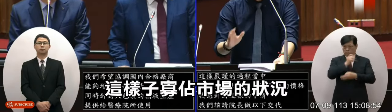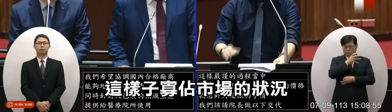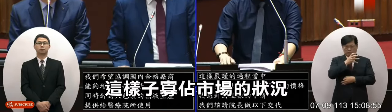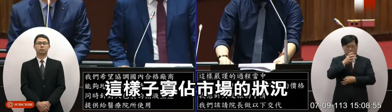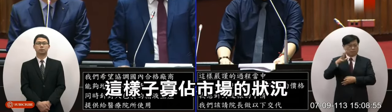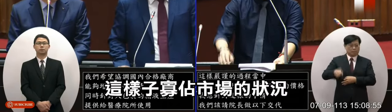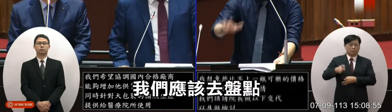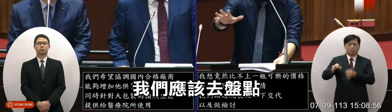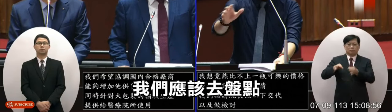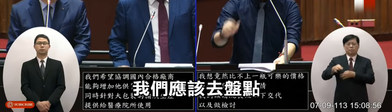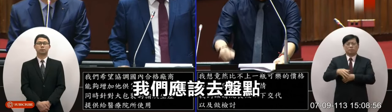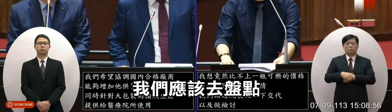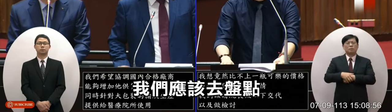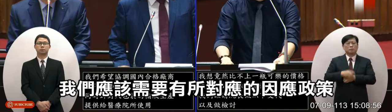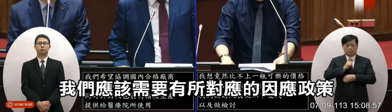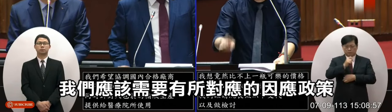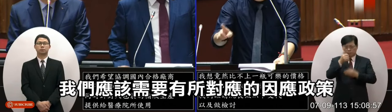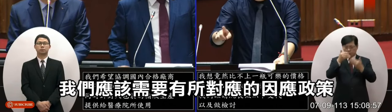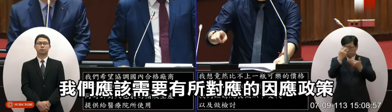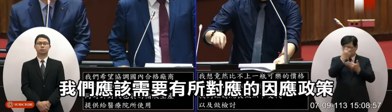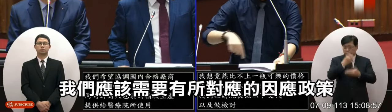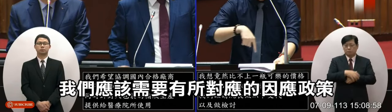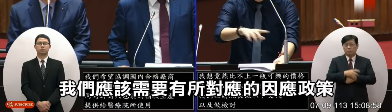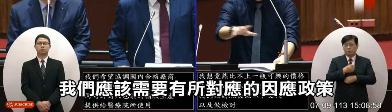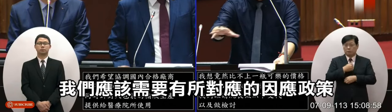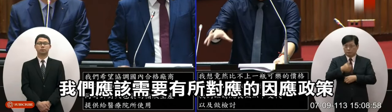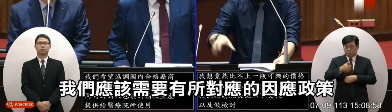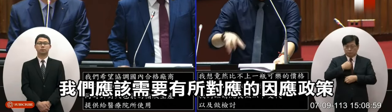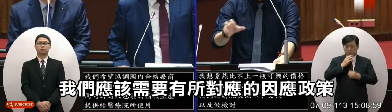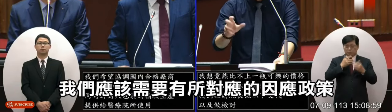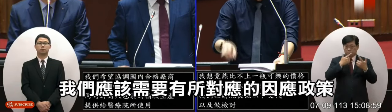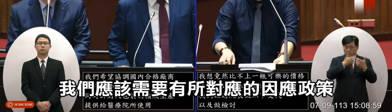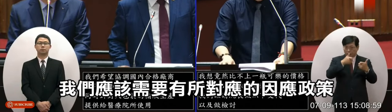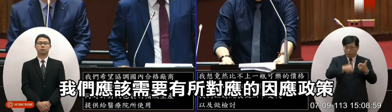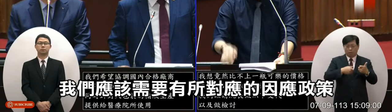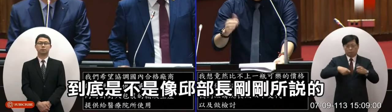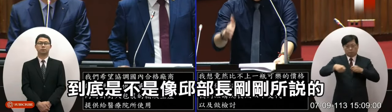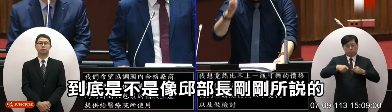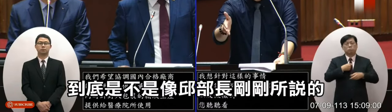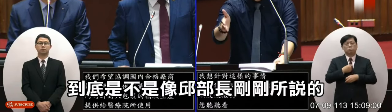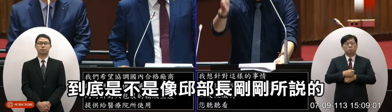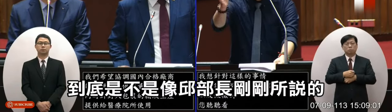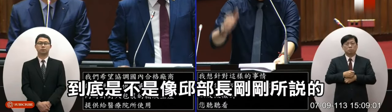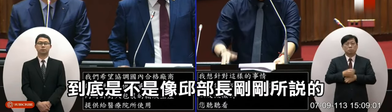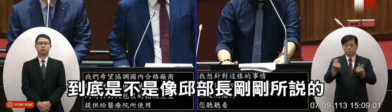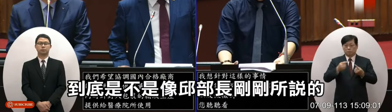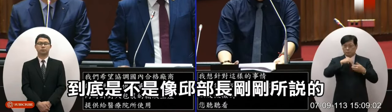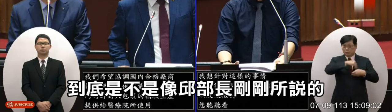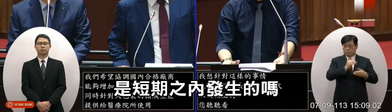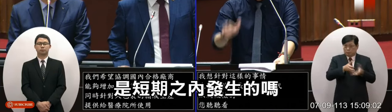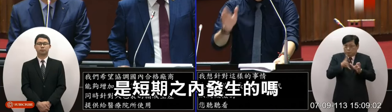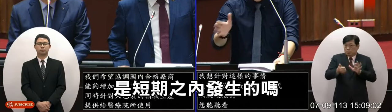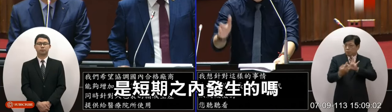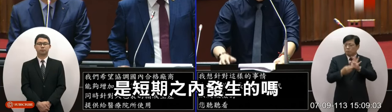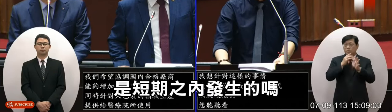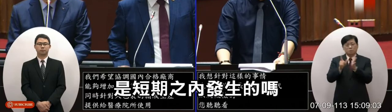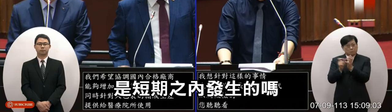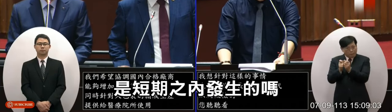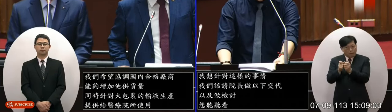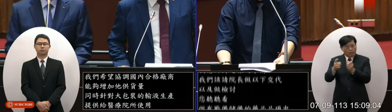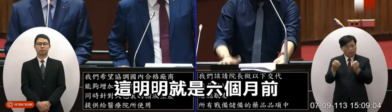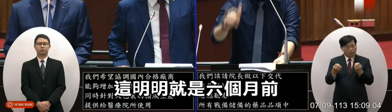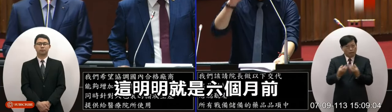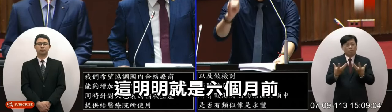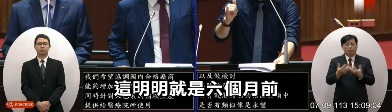市场的一个状况？我们应该去盘点，我们应该需要有所对应的因应政策。到底是不是像邱部长刚刚所说的，是短期之内发